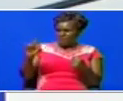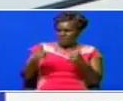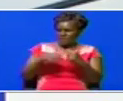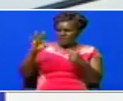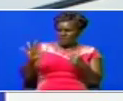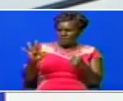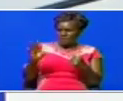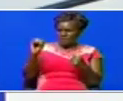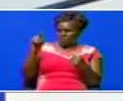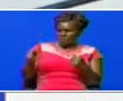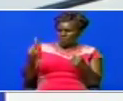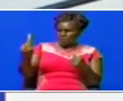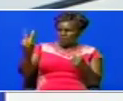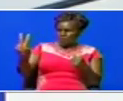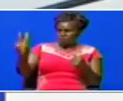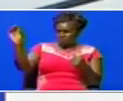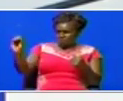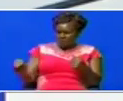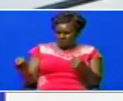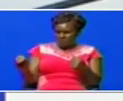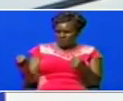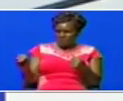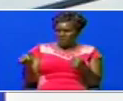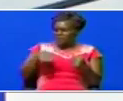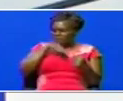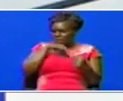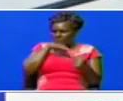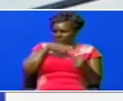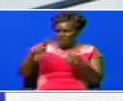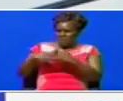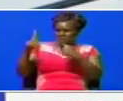363, 0.12%. Raila Odinga,